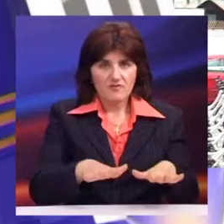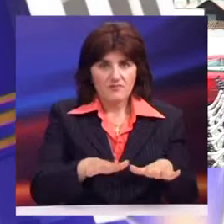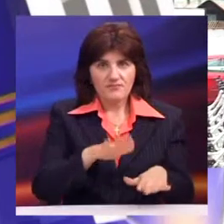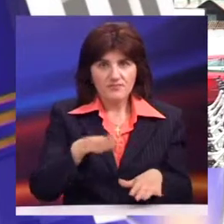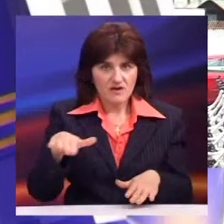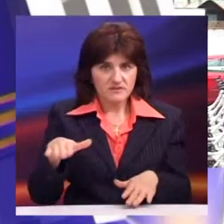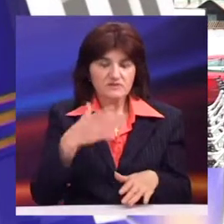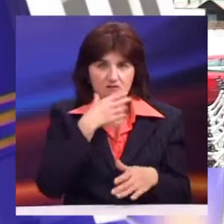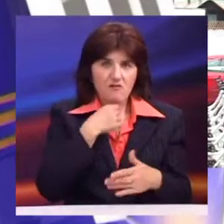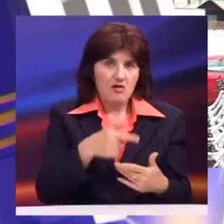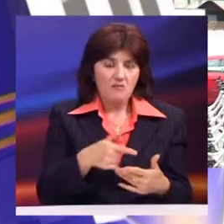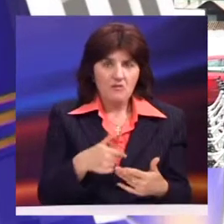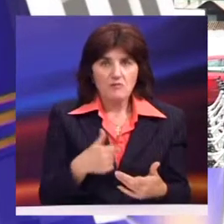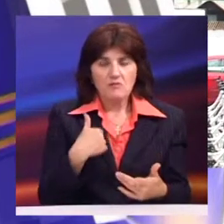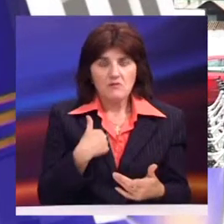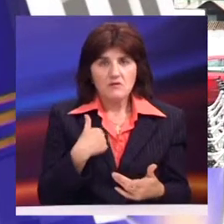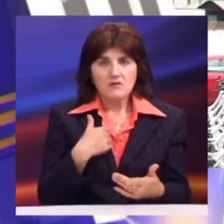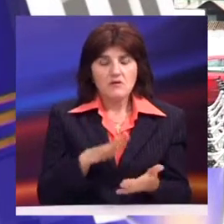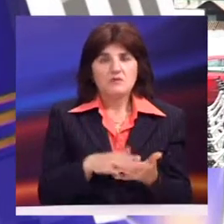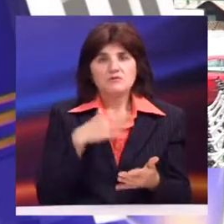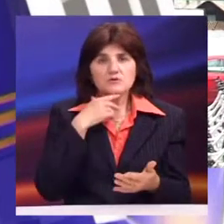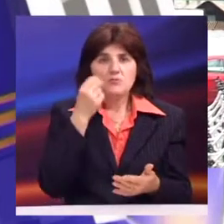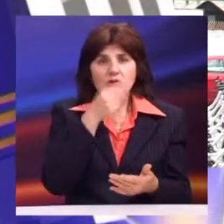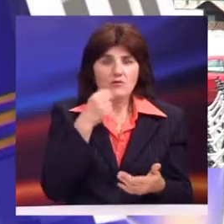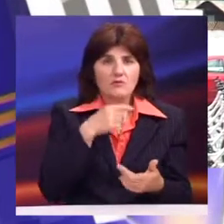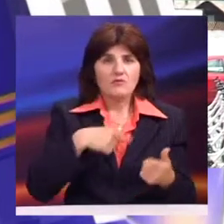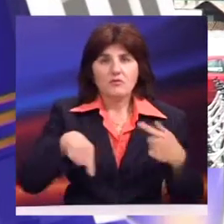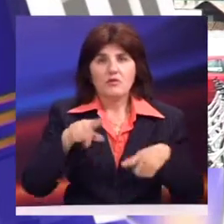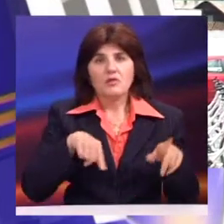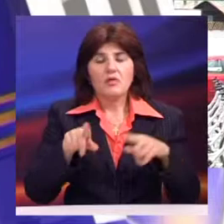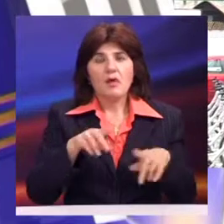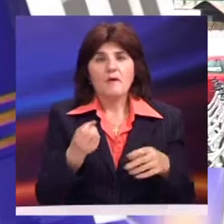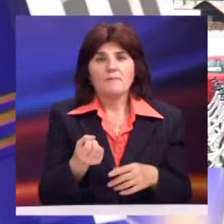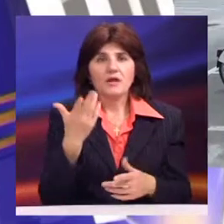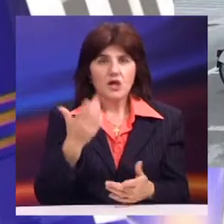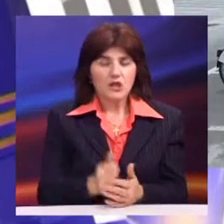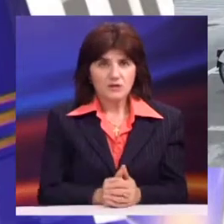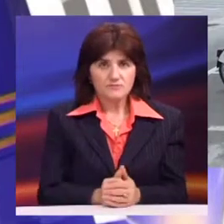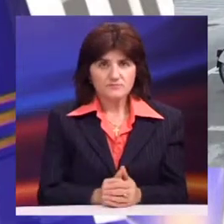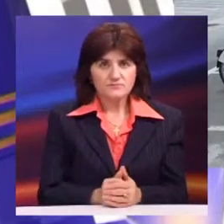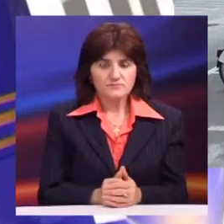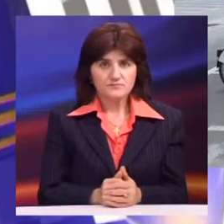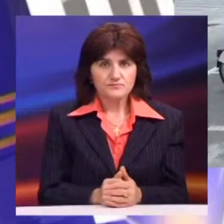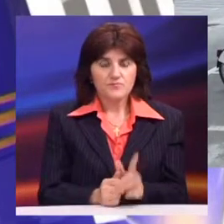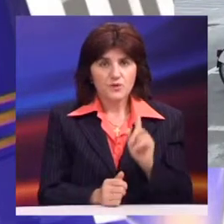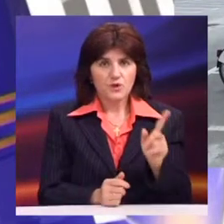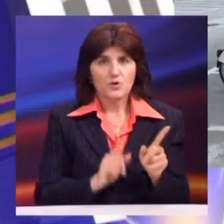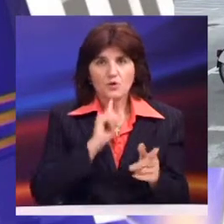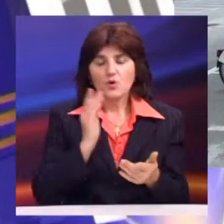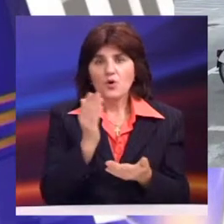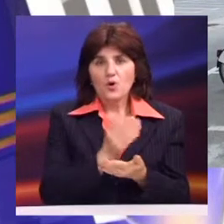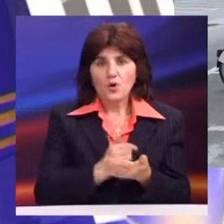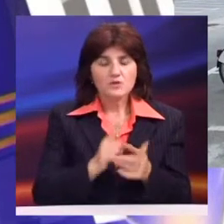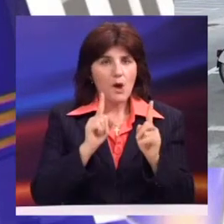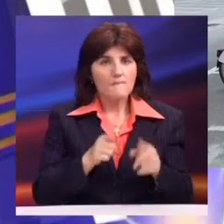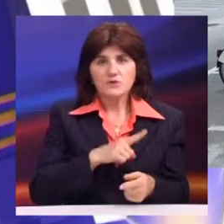baš korisno i lepo da uzmem i to obično i koristimo preko vikenda, tako za vožnje po prirodi i za te stvari. Korisnik Subike sistema